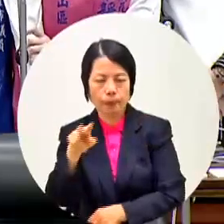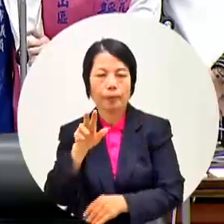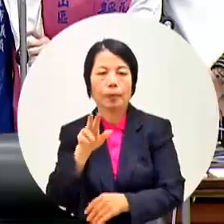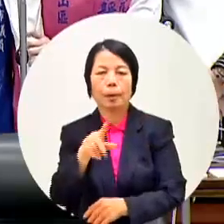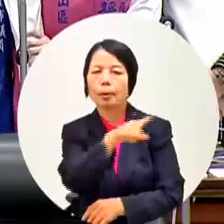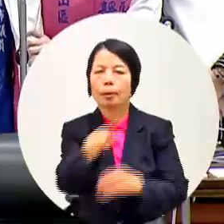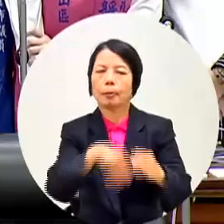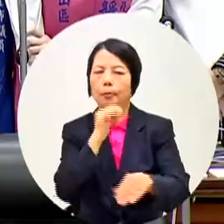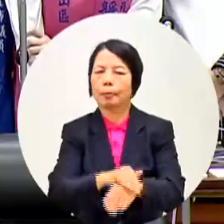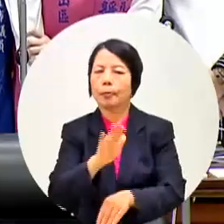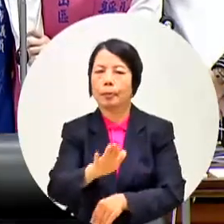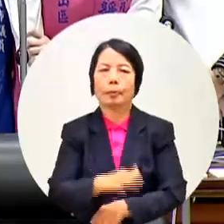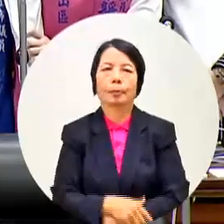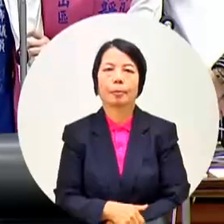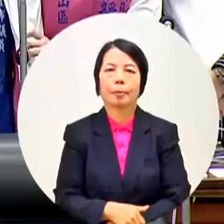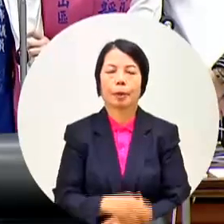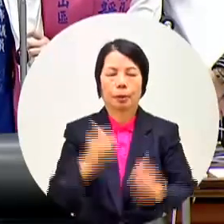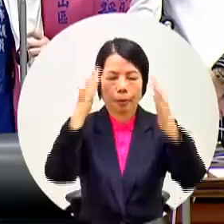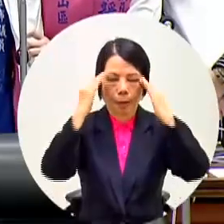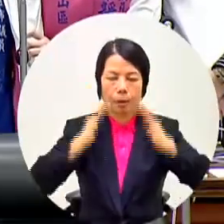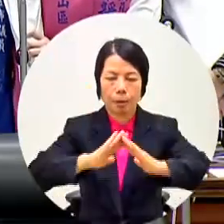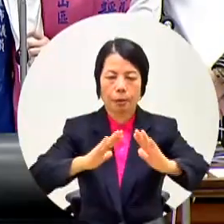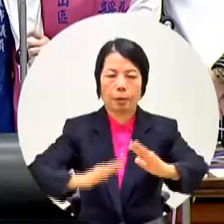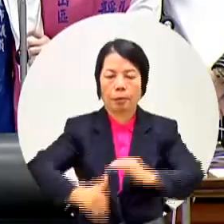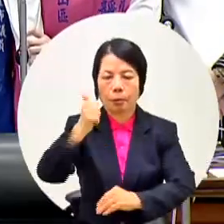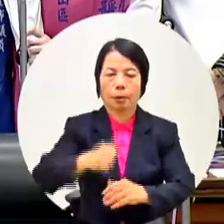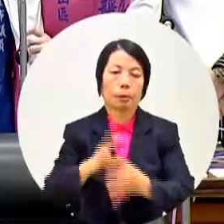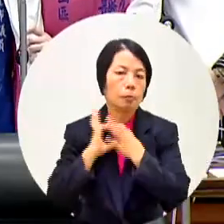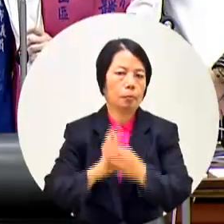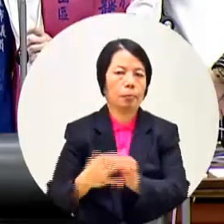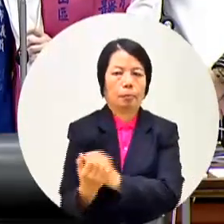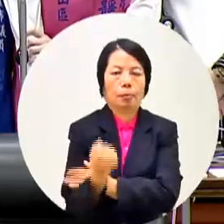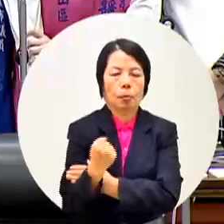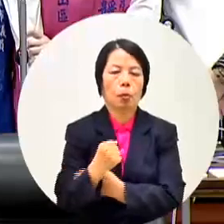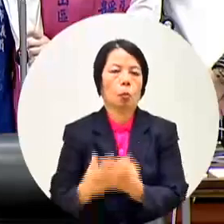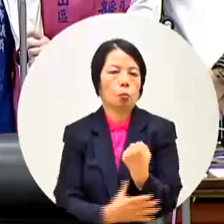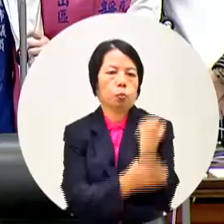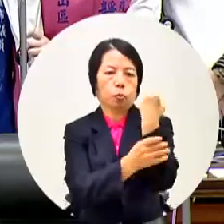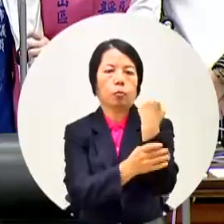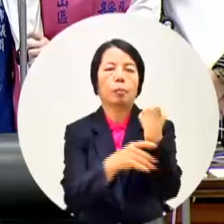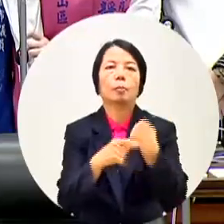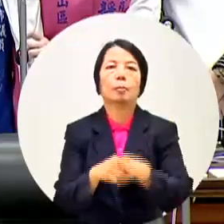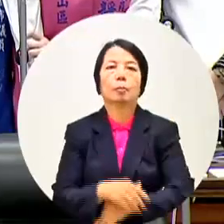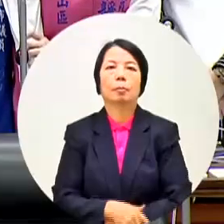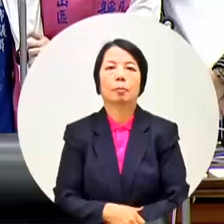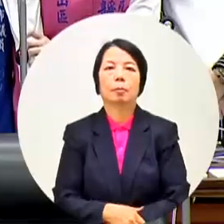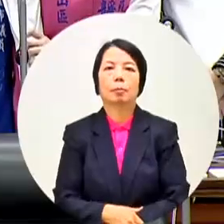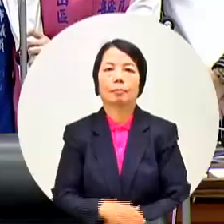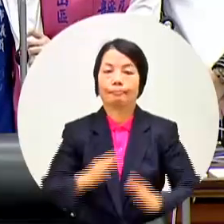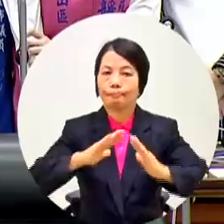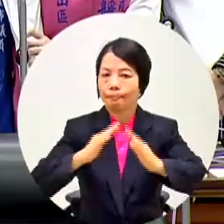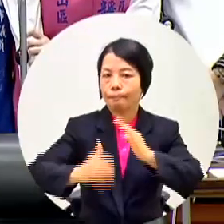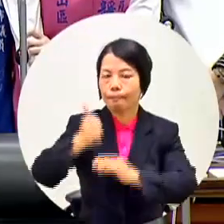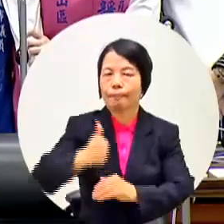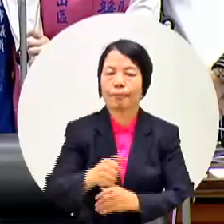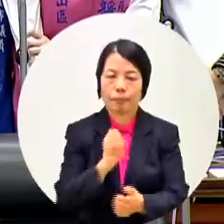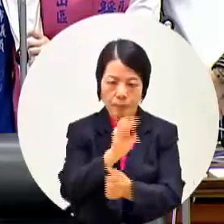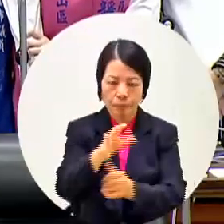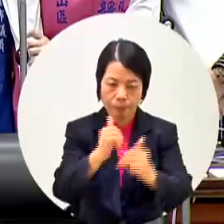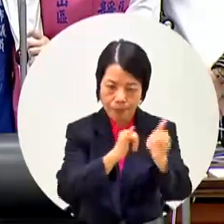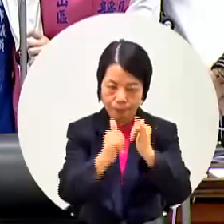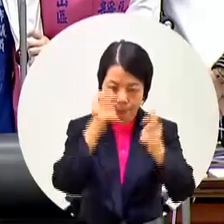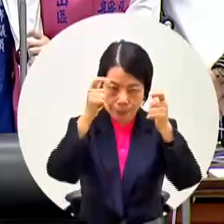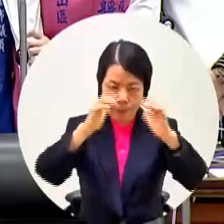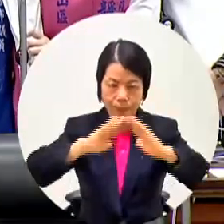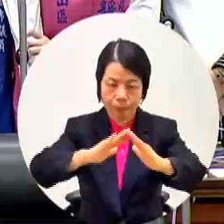努力，我们支持你。请市长告诉高雄市民你的决心。